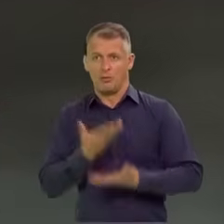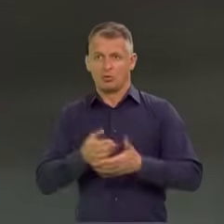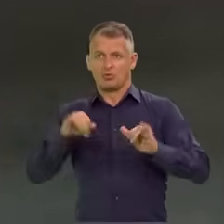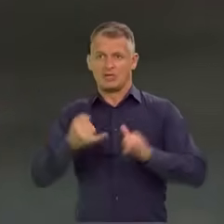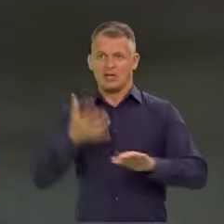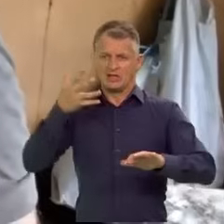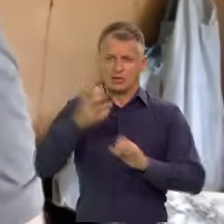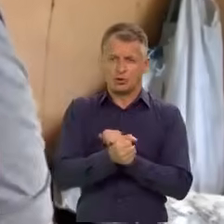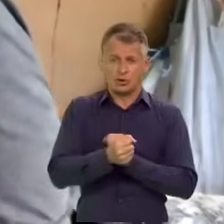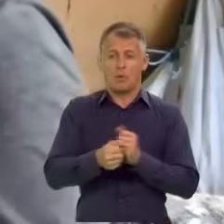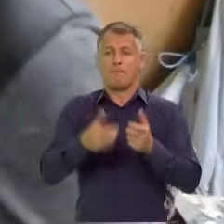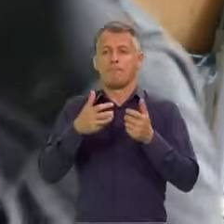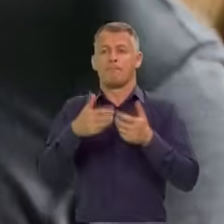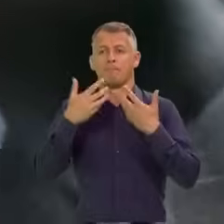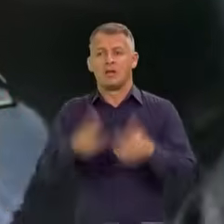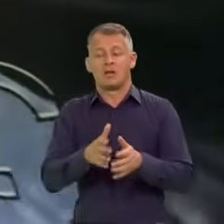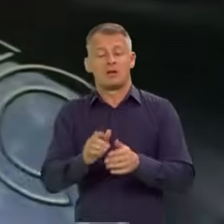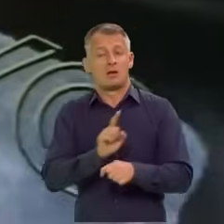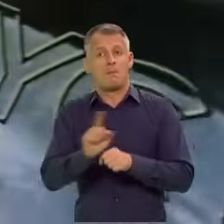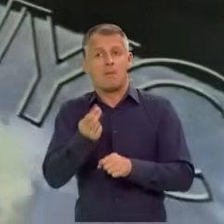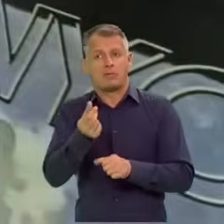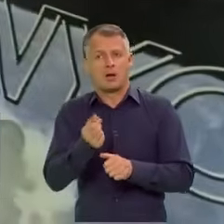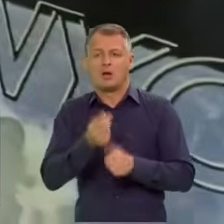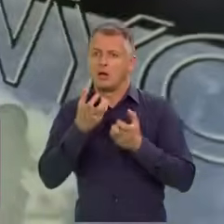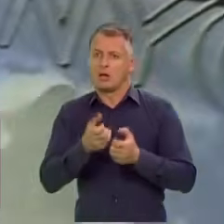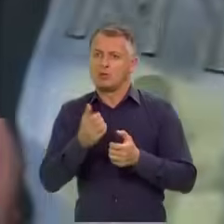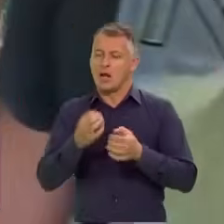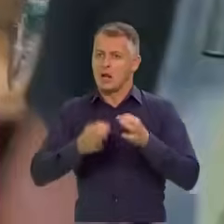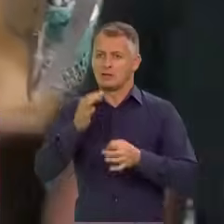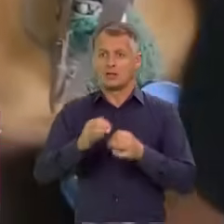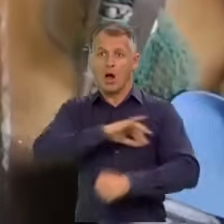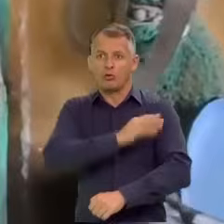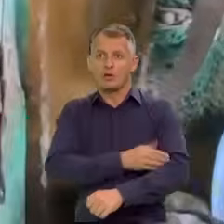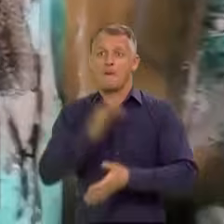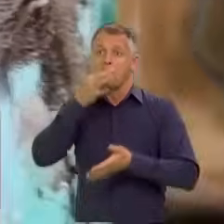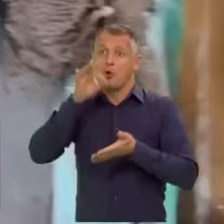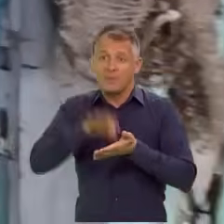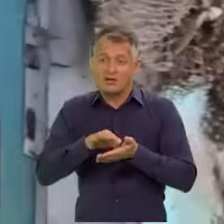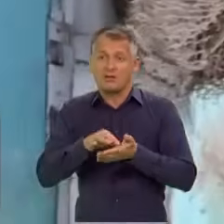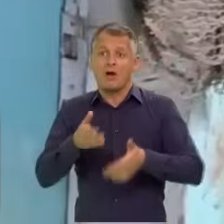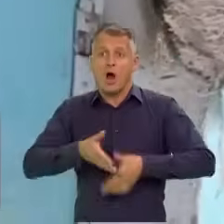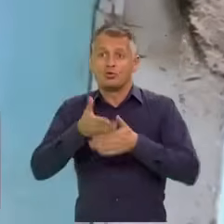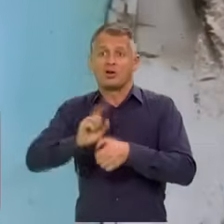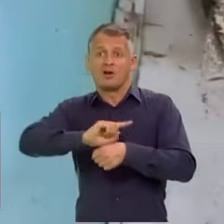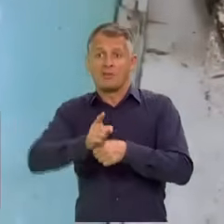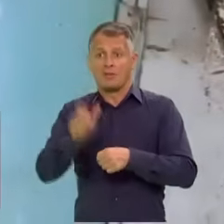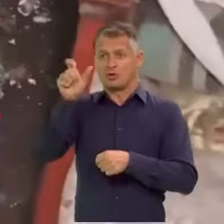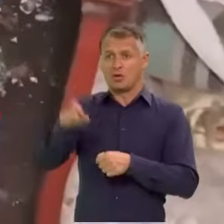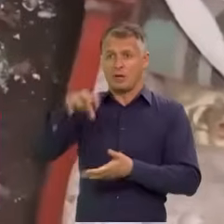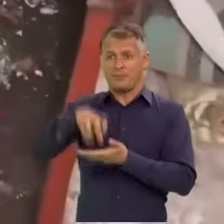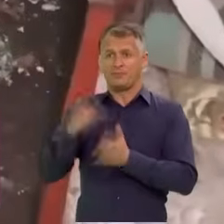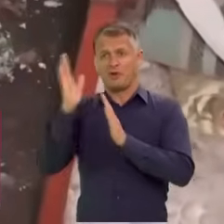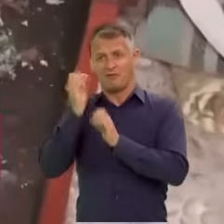cu pagube materiale greu de cuantificat. Autoritățile promit intervenții rapide, iar localnicii fac un apel